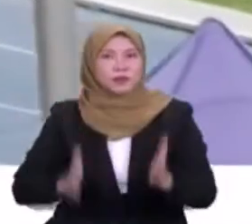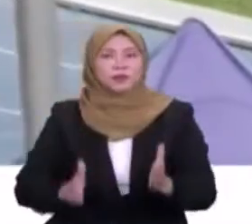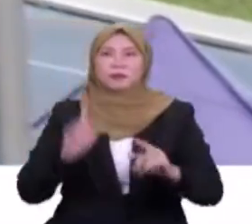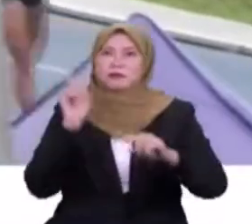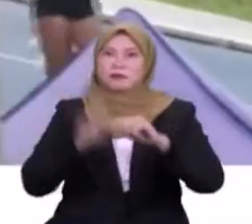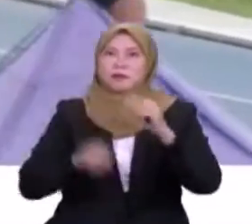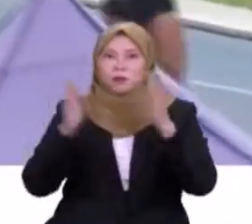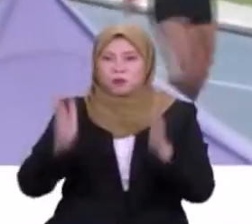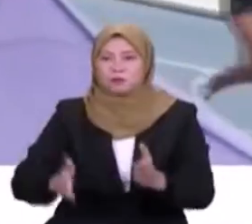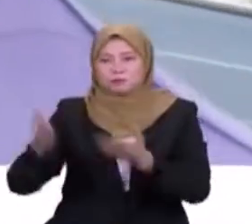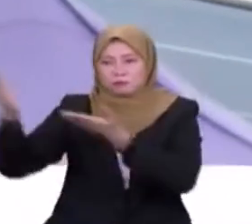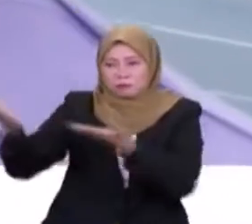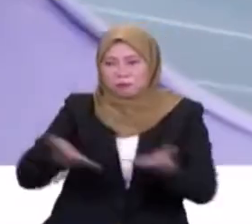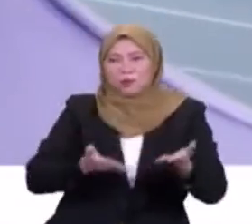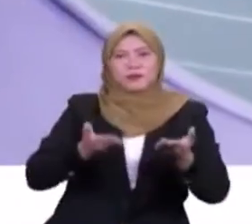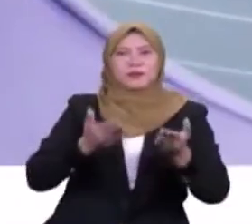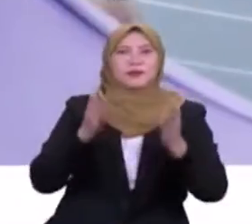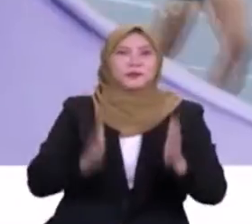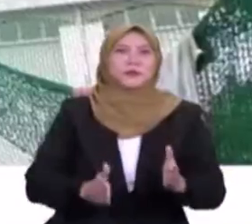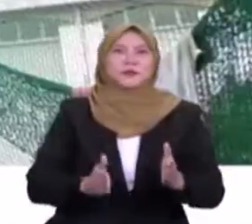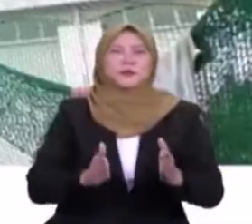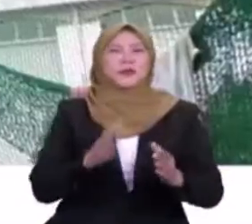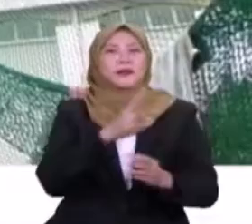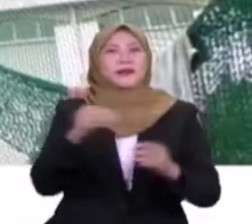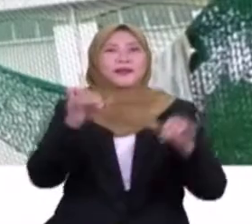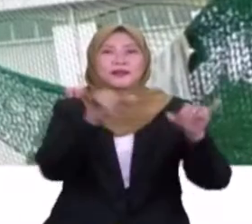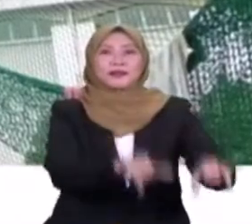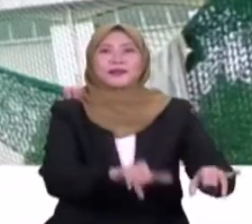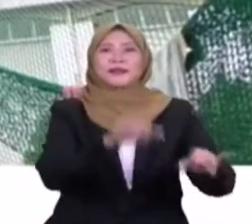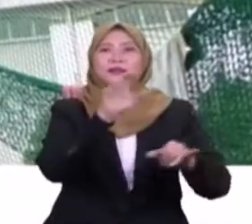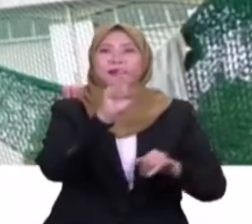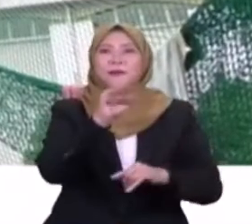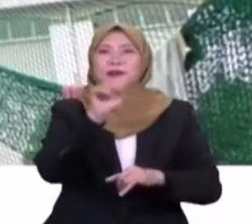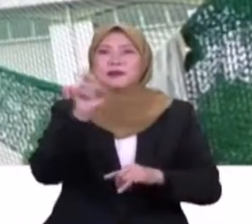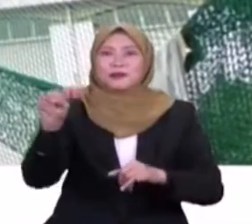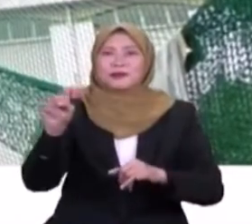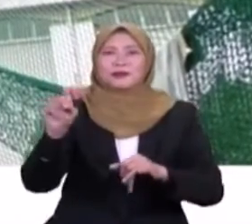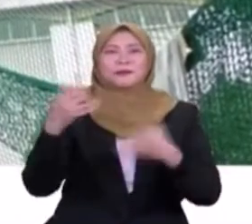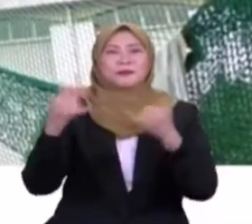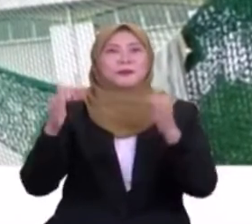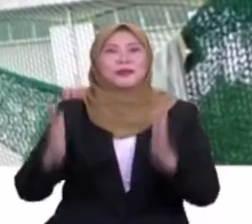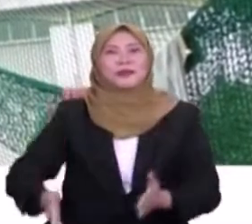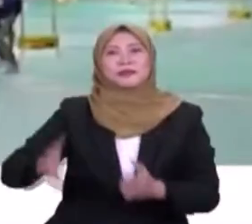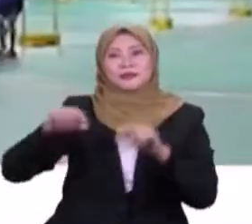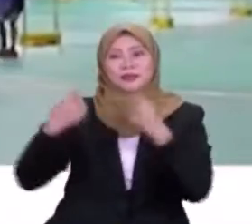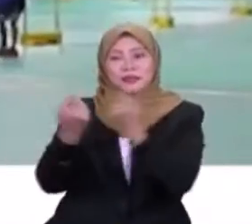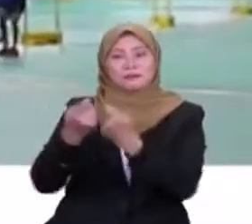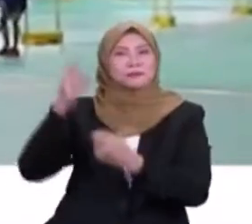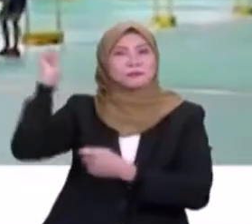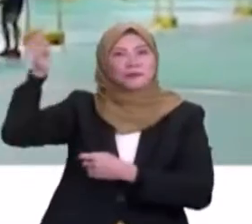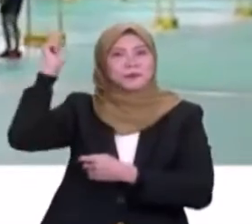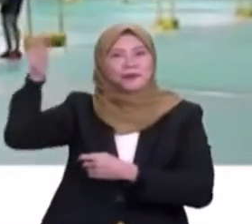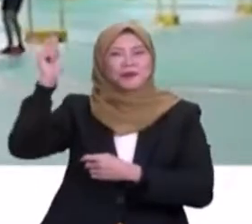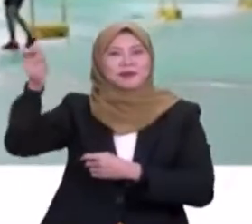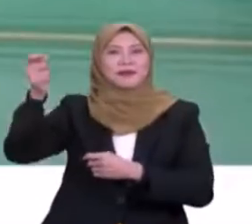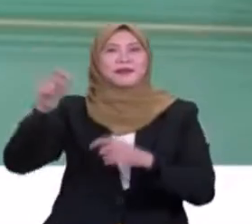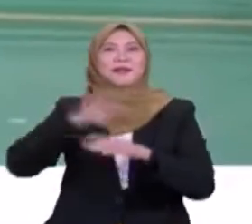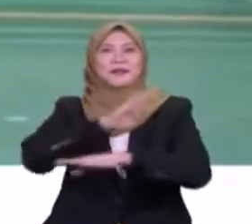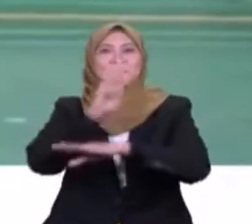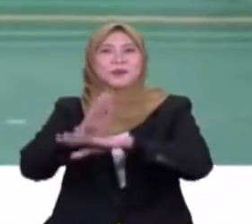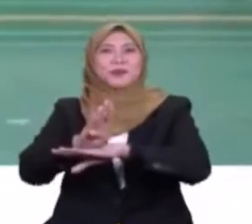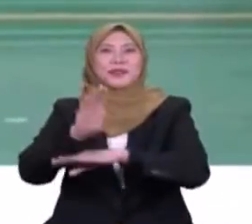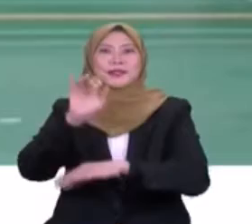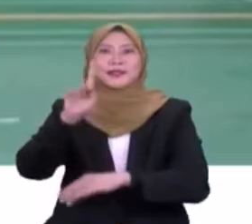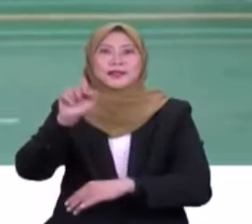menerima tetamu tambahnya selain atlet yang akan berkampung di MSN pemain Scott badminton pula kekal menjalani latihan di